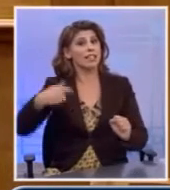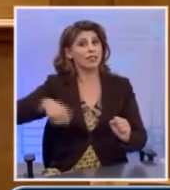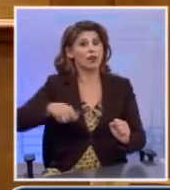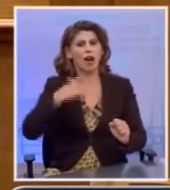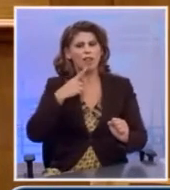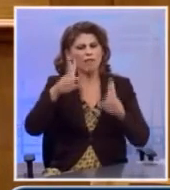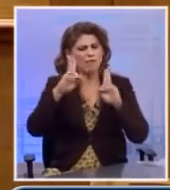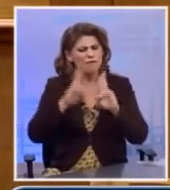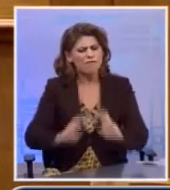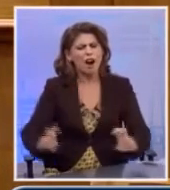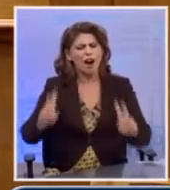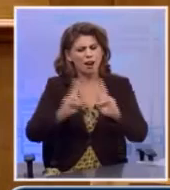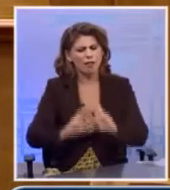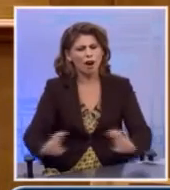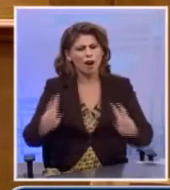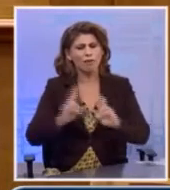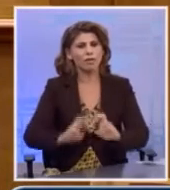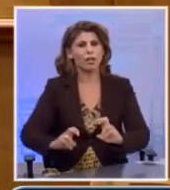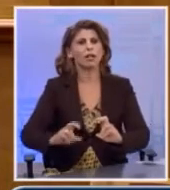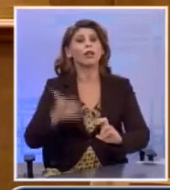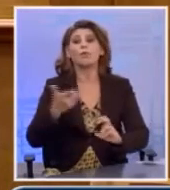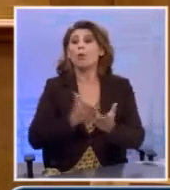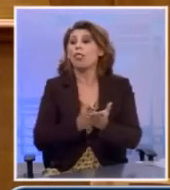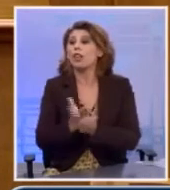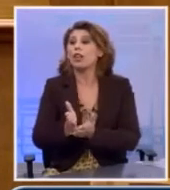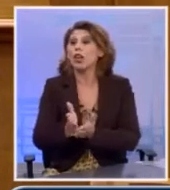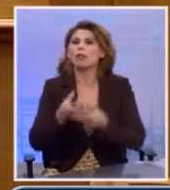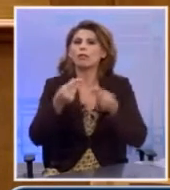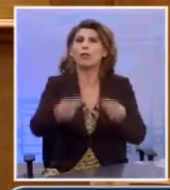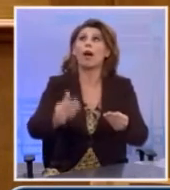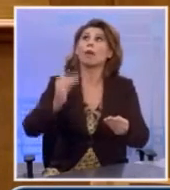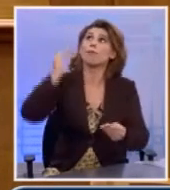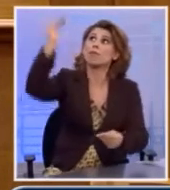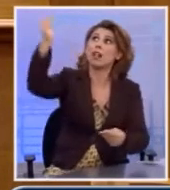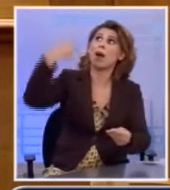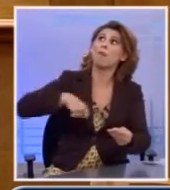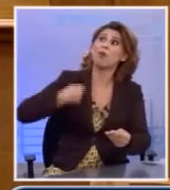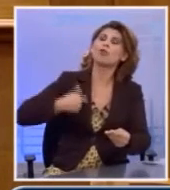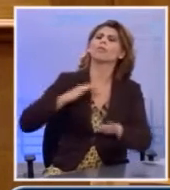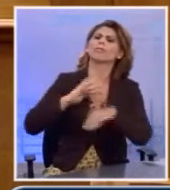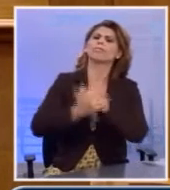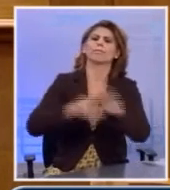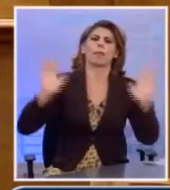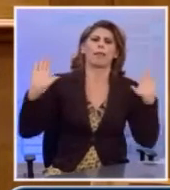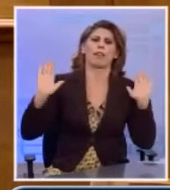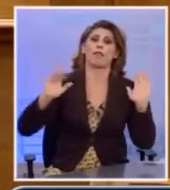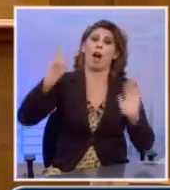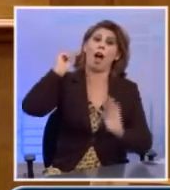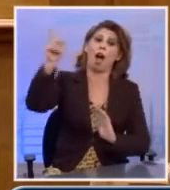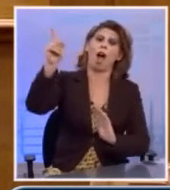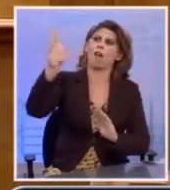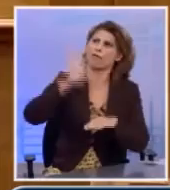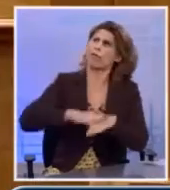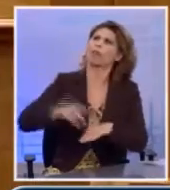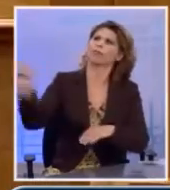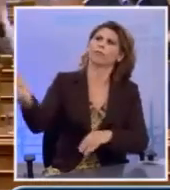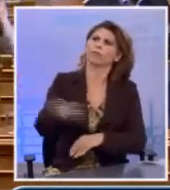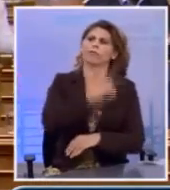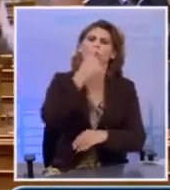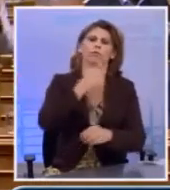ερευνά και αποδίδει το δίκαιο παντού, όσο ψηλά και αν βρίσκονται αυτοί οι οποίοι ερευνώνται.